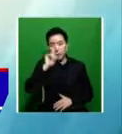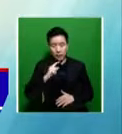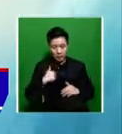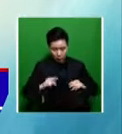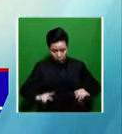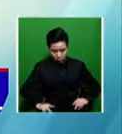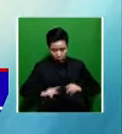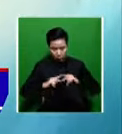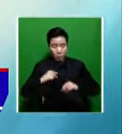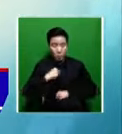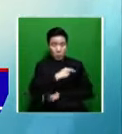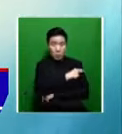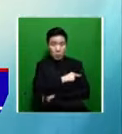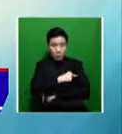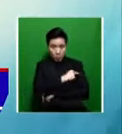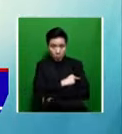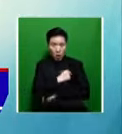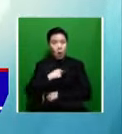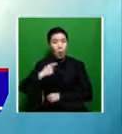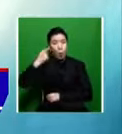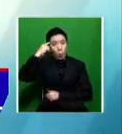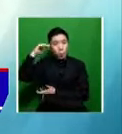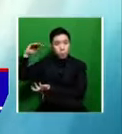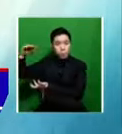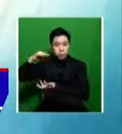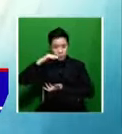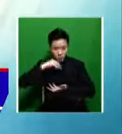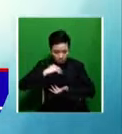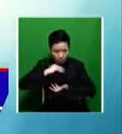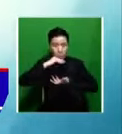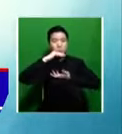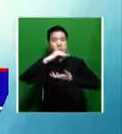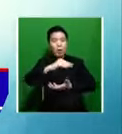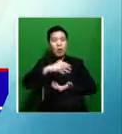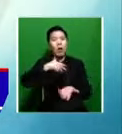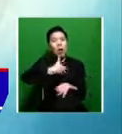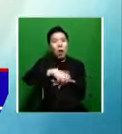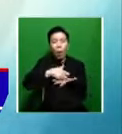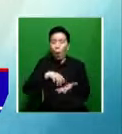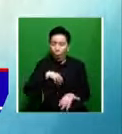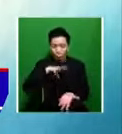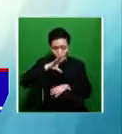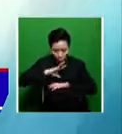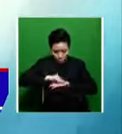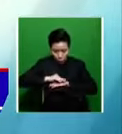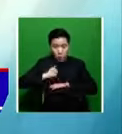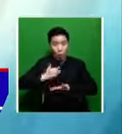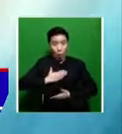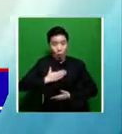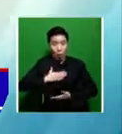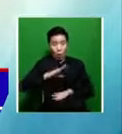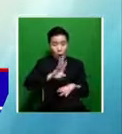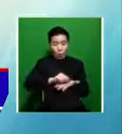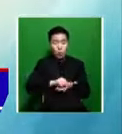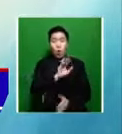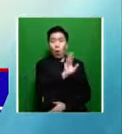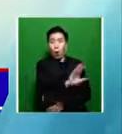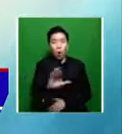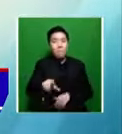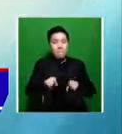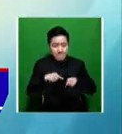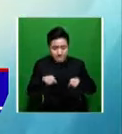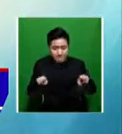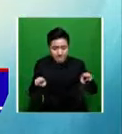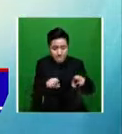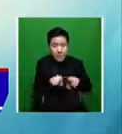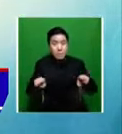ขมีก็เท่ากับข้อมูลที่พี่น้องประชาชนทั่วไปมีเราจะได้ถือข้อมูลเดียวกันในการปฏิบัติตนการที่เราประกาศว่ามีการติดเชื้อเ